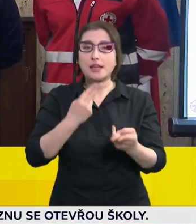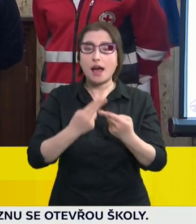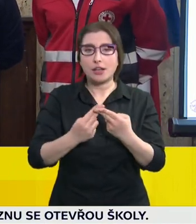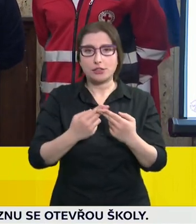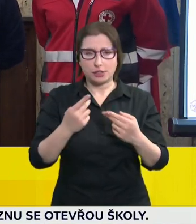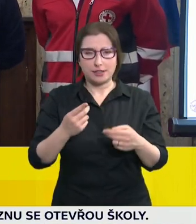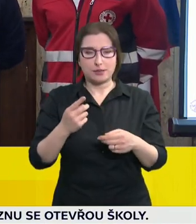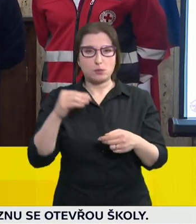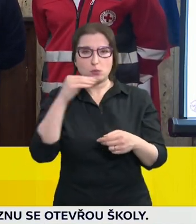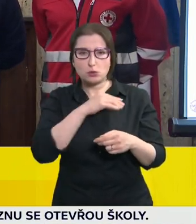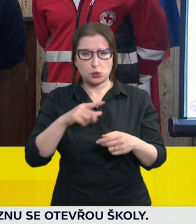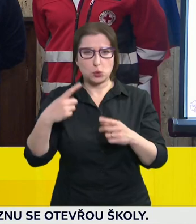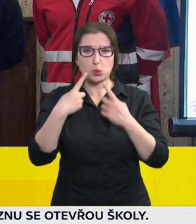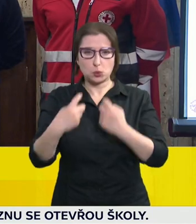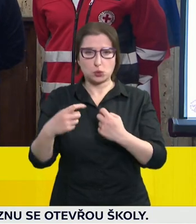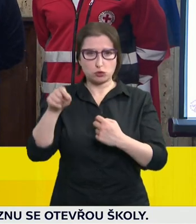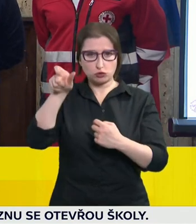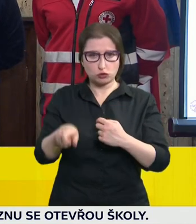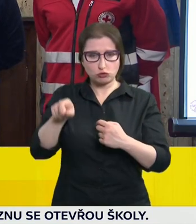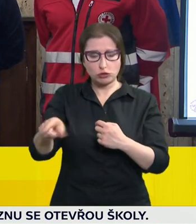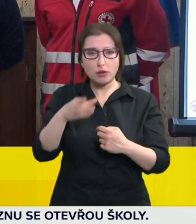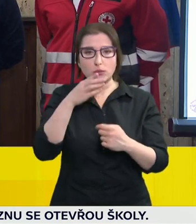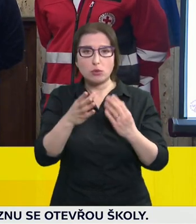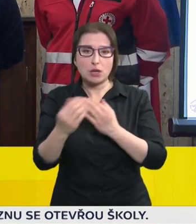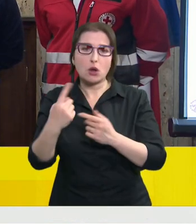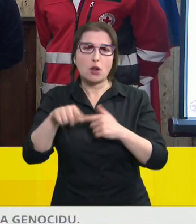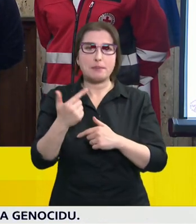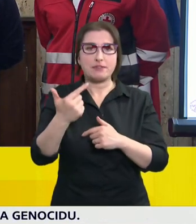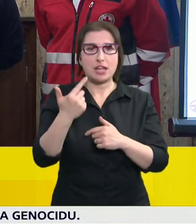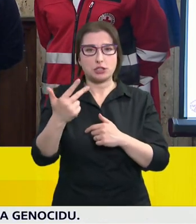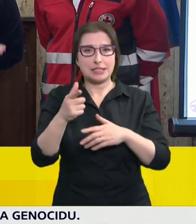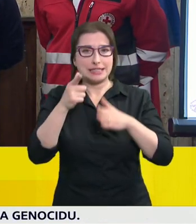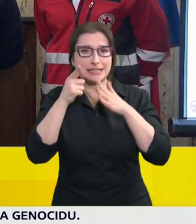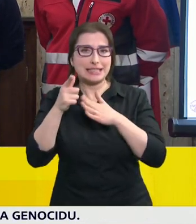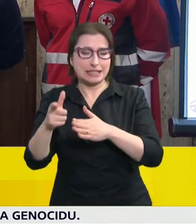to doplní, ale bavíme se o 2-3 týdnech.